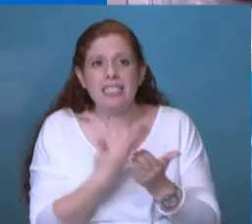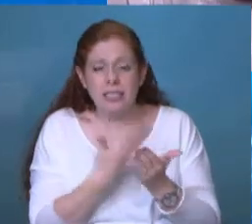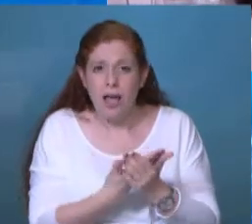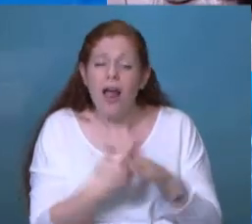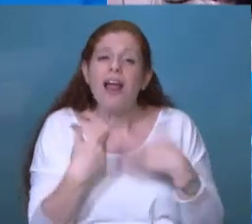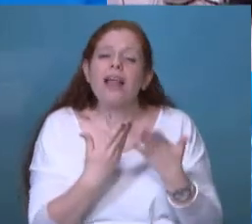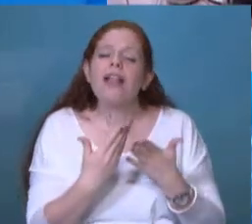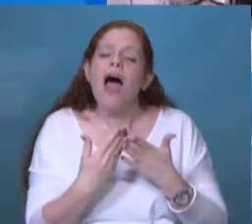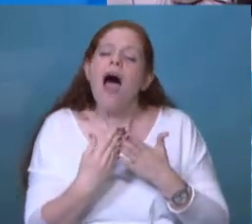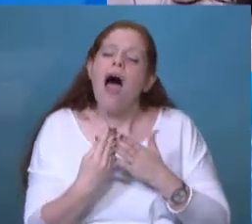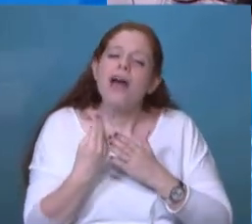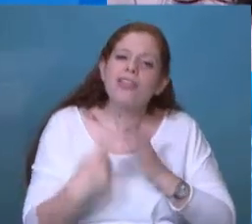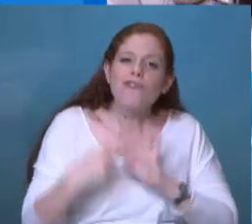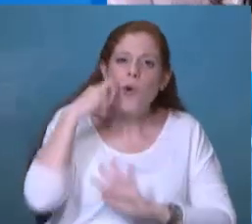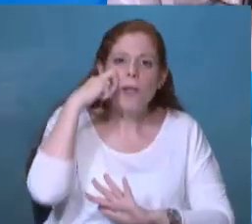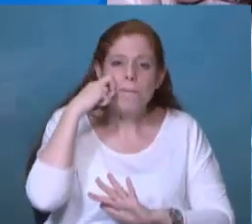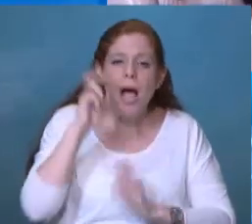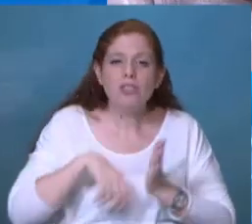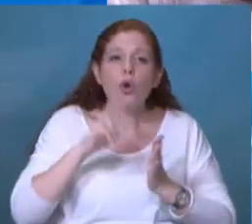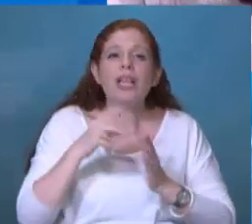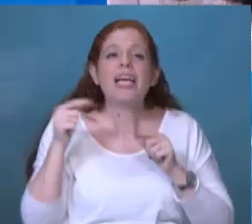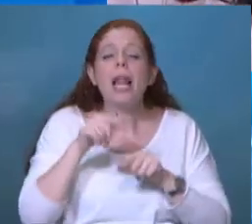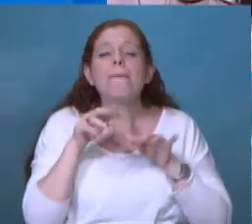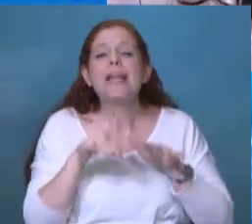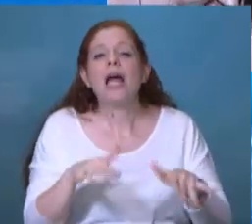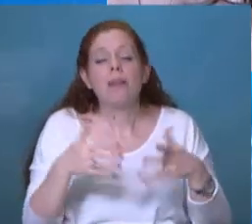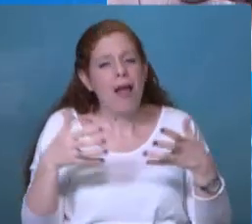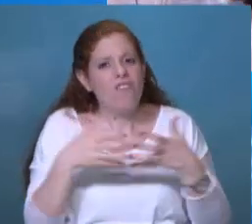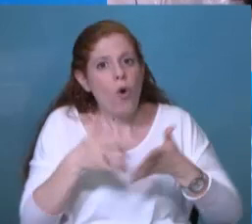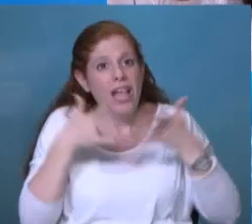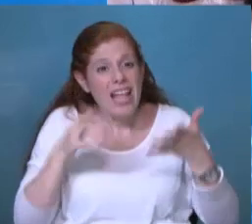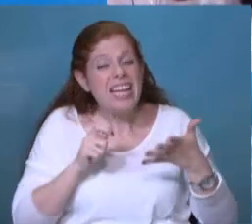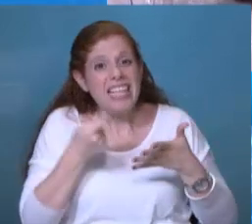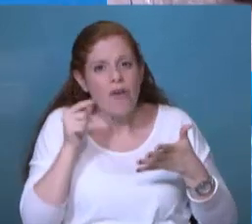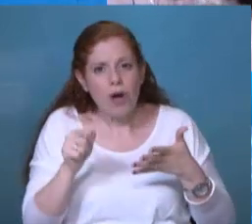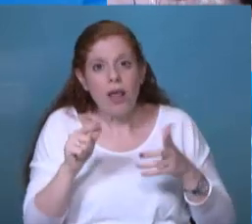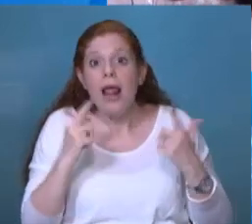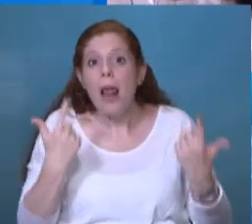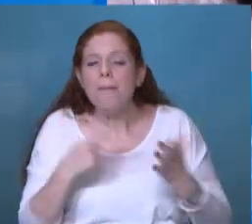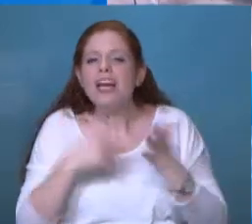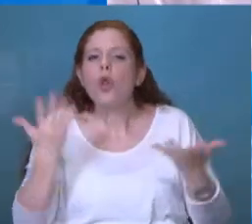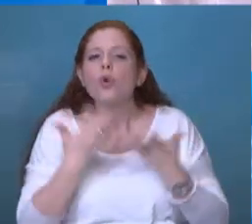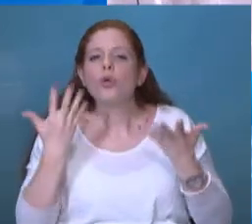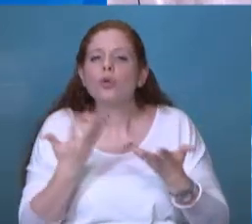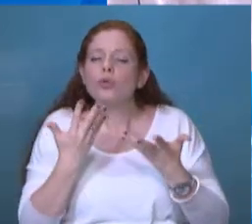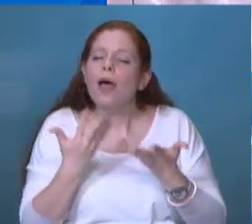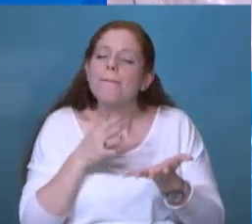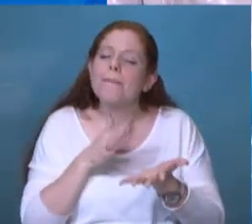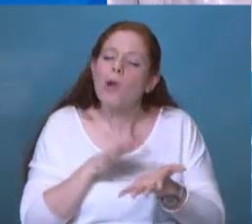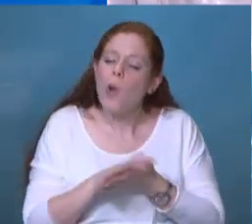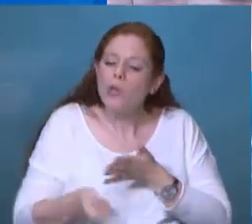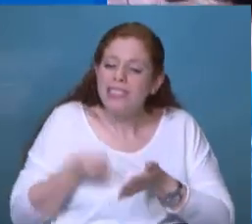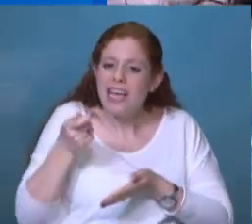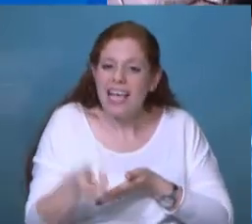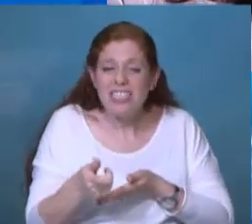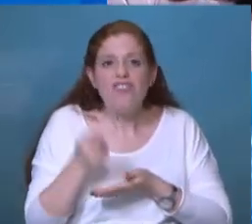הטבות מס שיכולות להגיע למיליארדים לחברות ענק דווקא להן. למה? כדי לעודד אותן להוציא כסף ולשלם למדינה